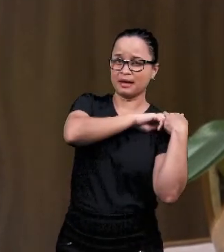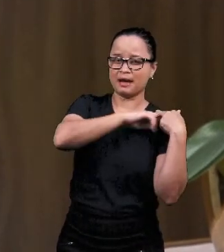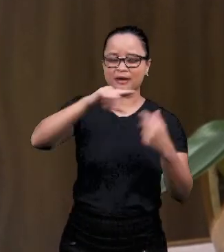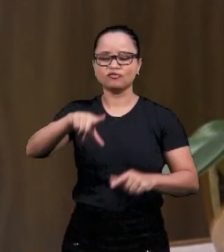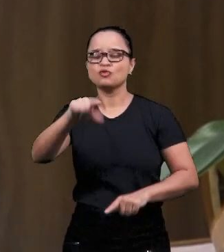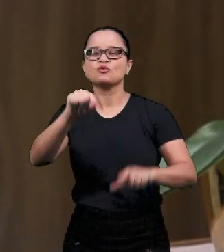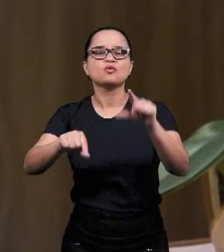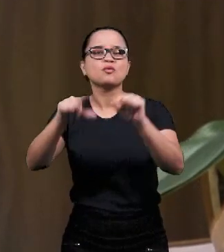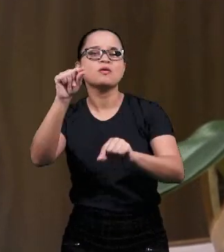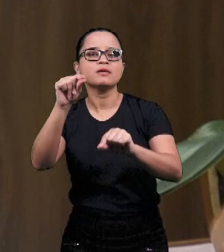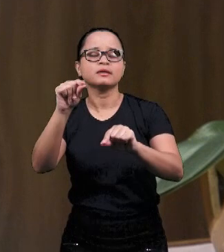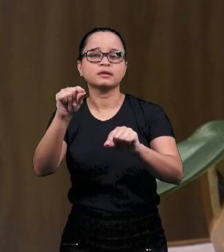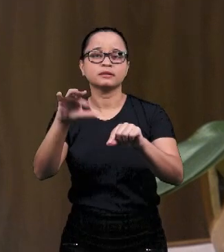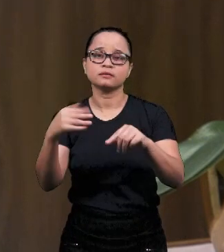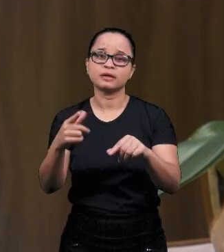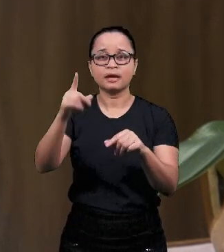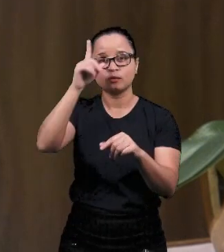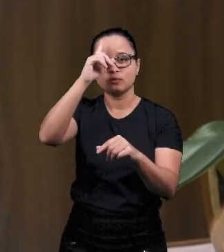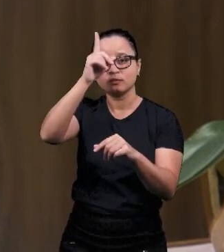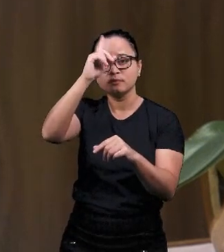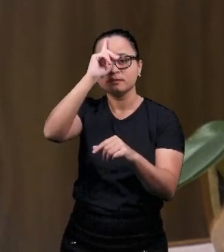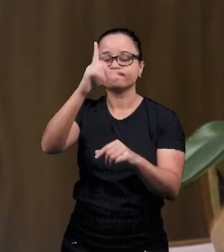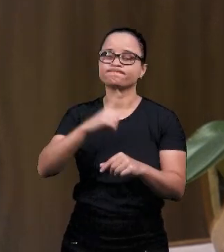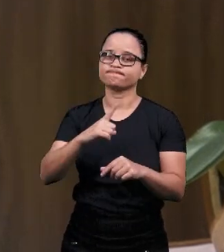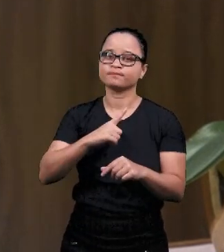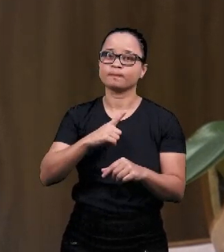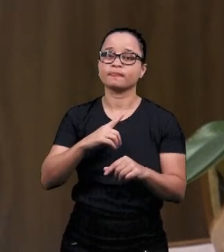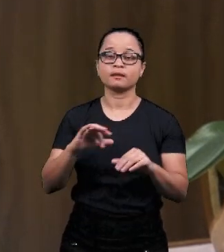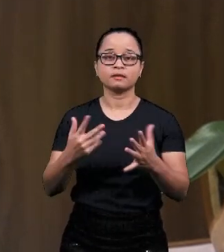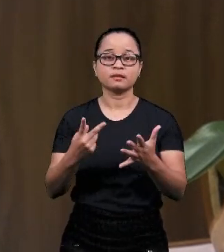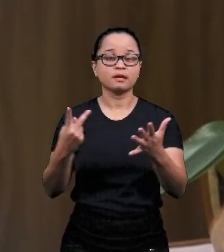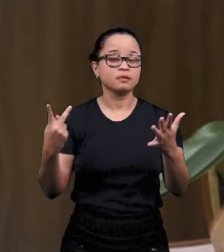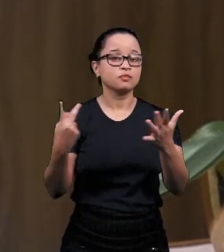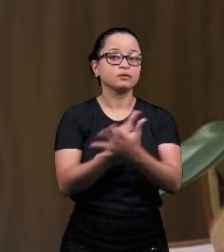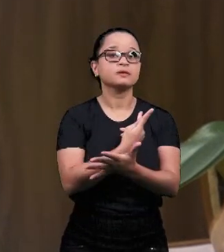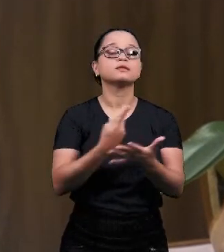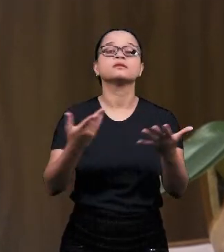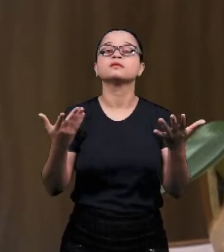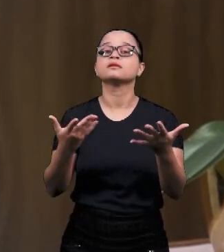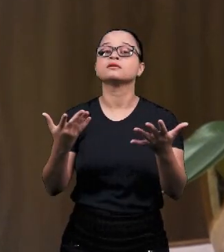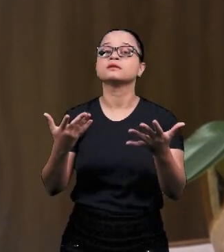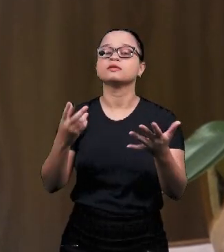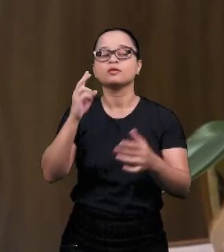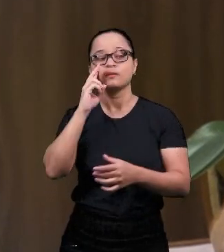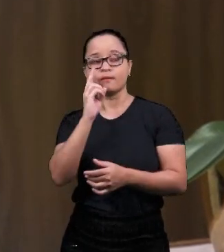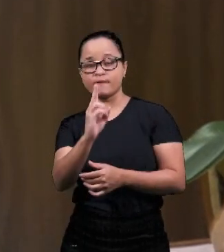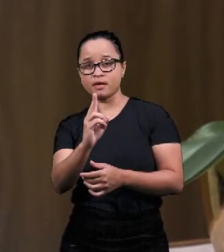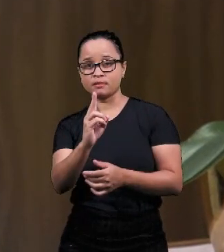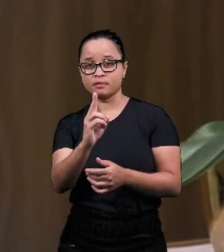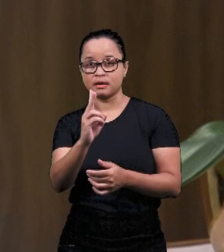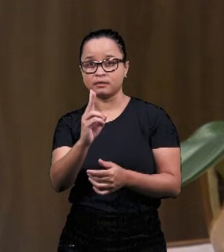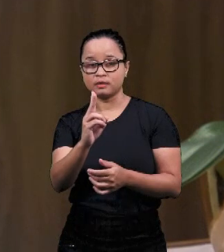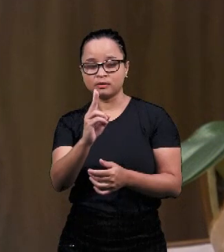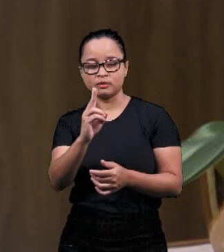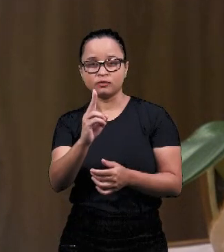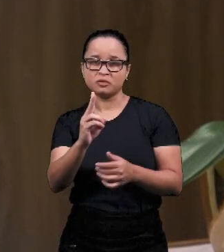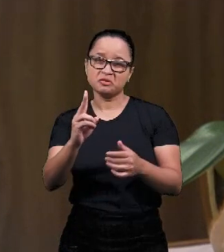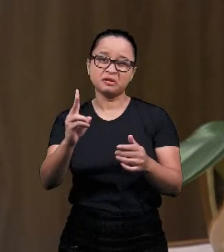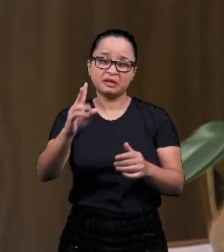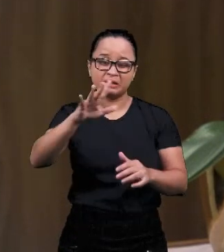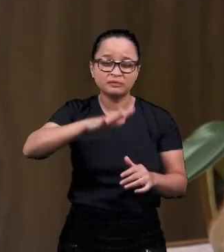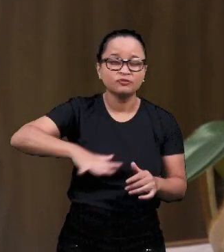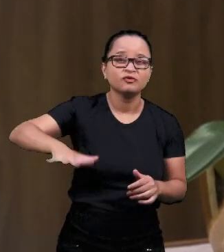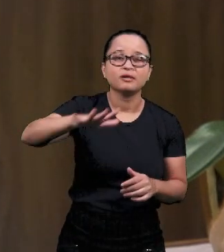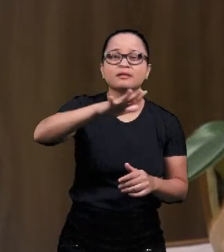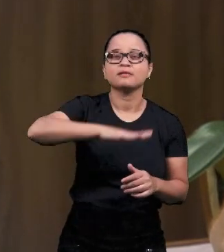сердце столько места из-за того, что это нас как бы обеспокаивает, из